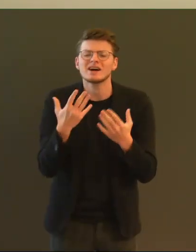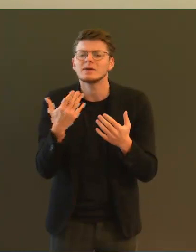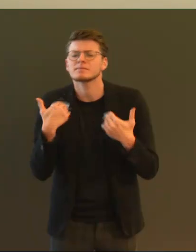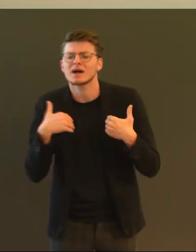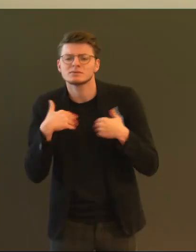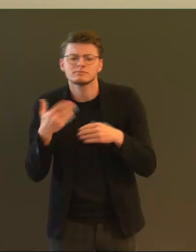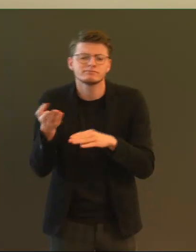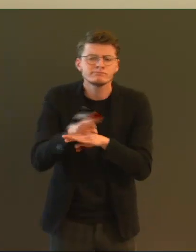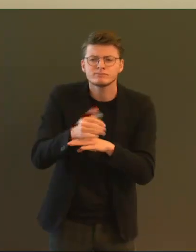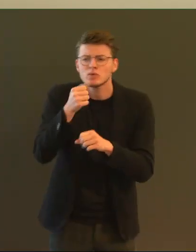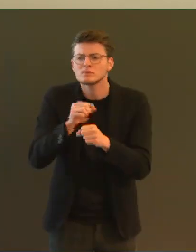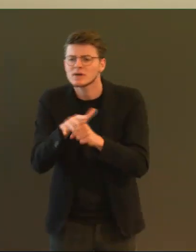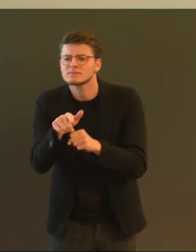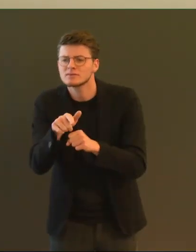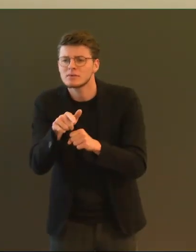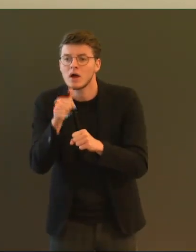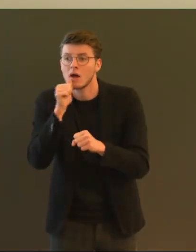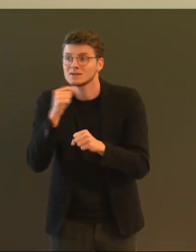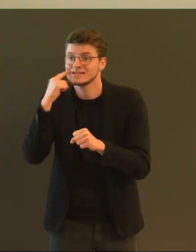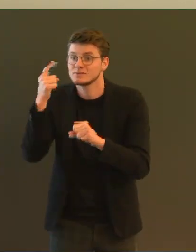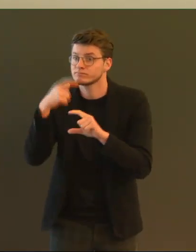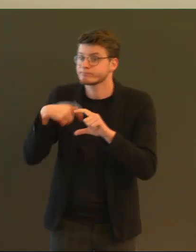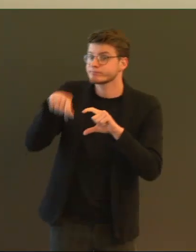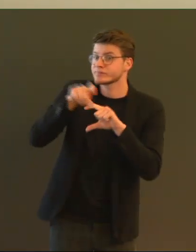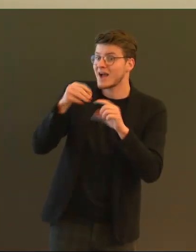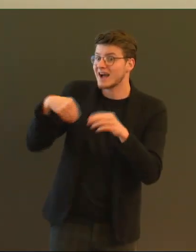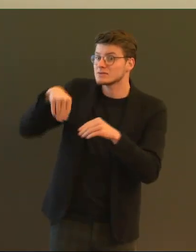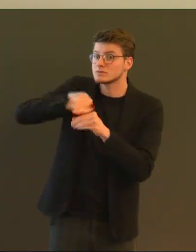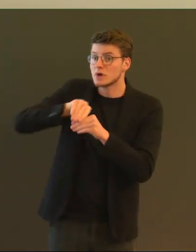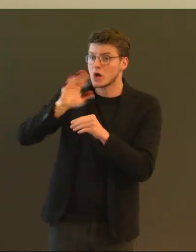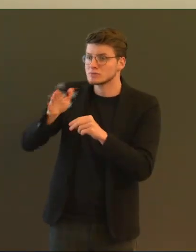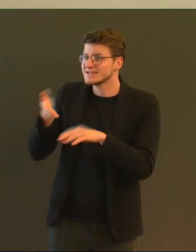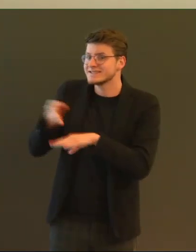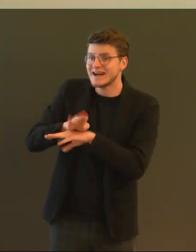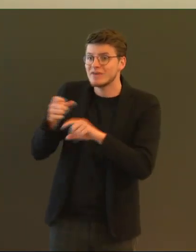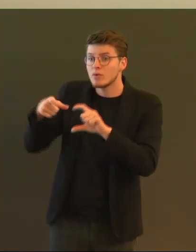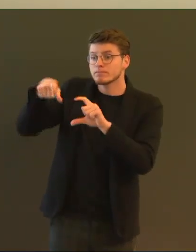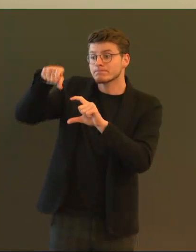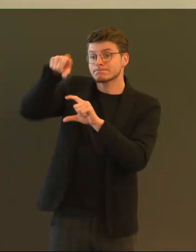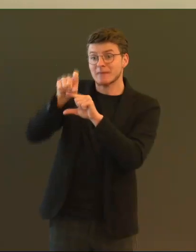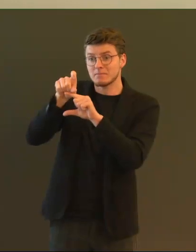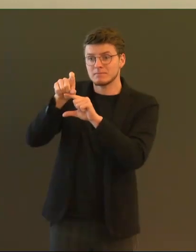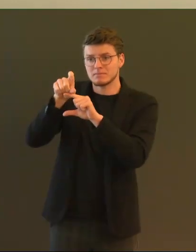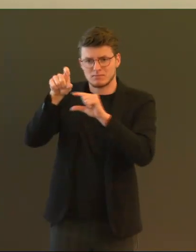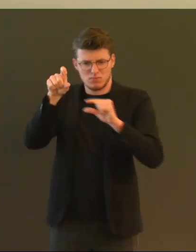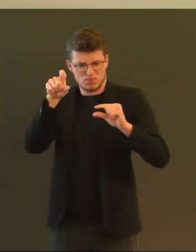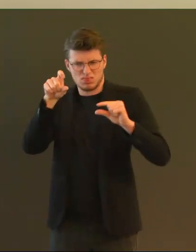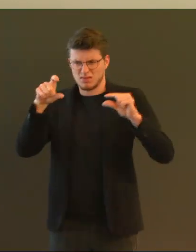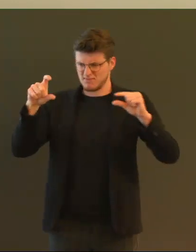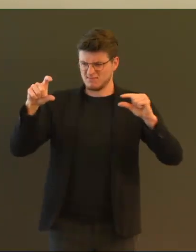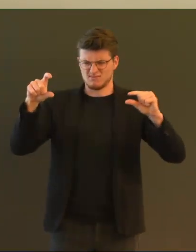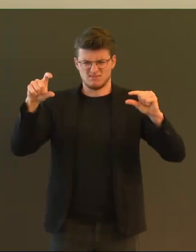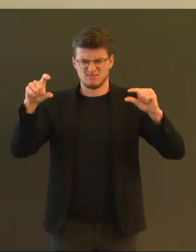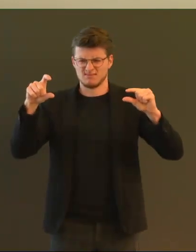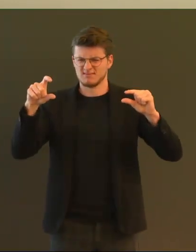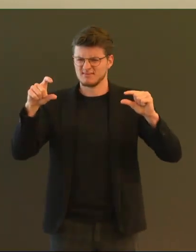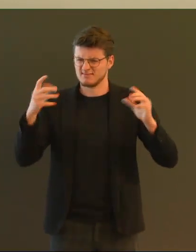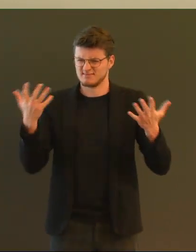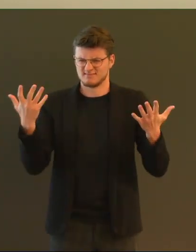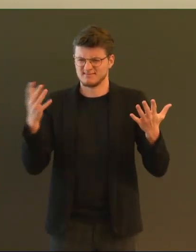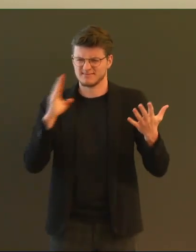of de totale oversterfte. In België is dat niet zo. Wij tellen vrij accuraat en het aantal overlijdens dat